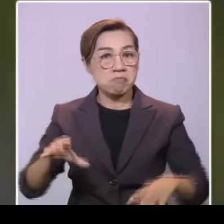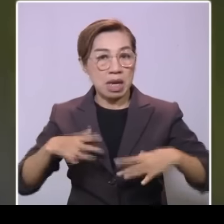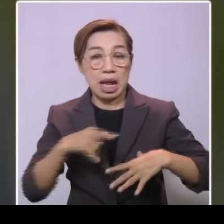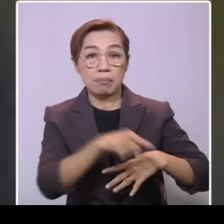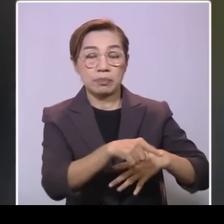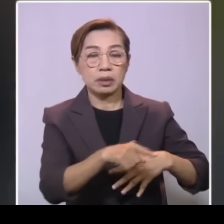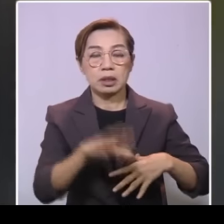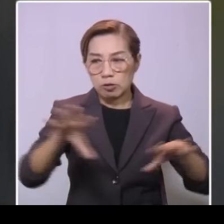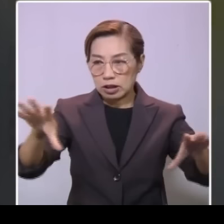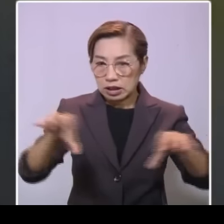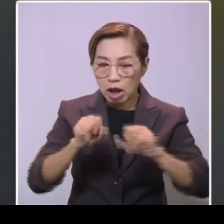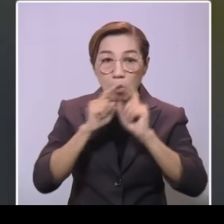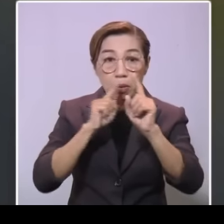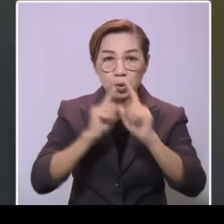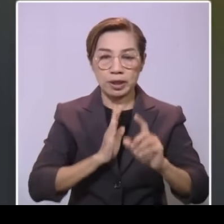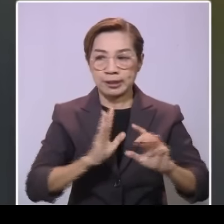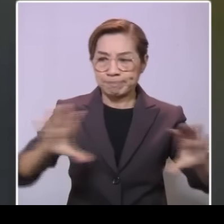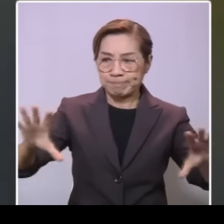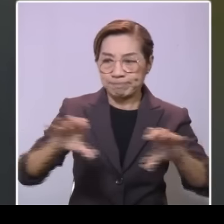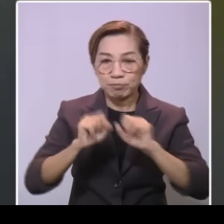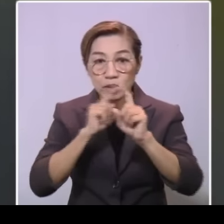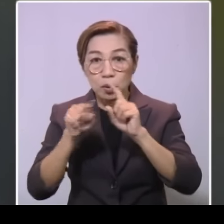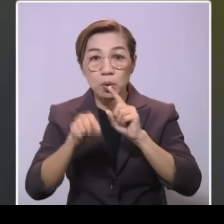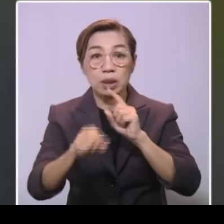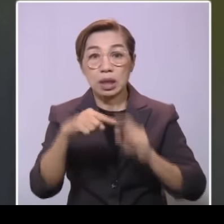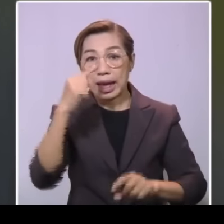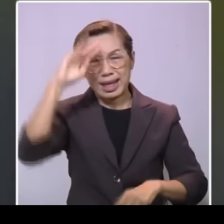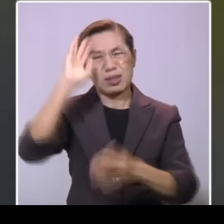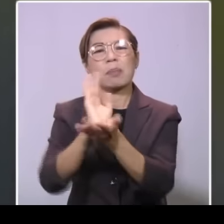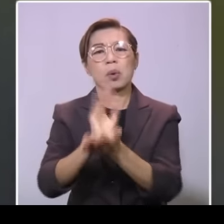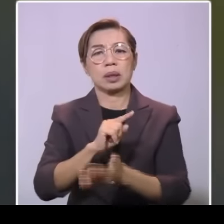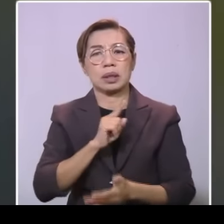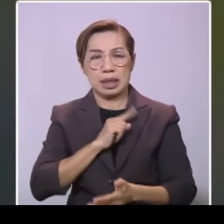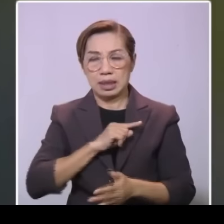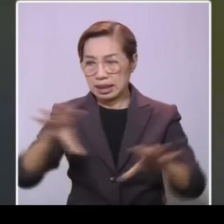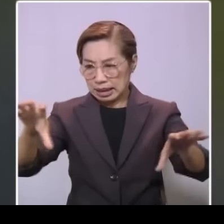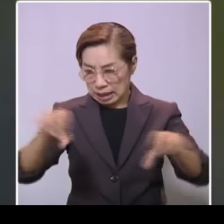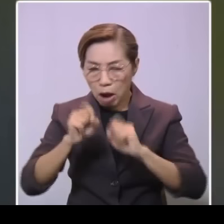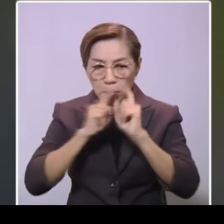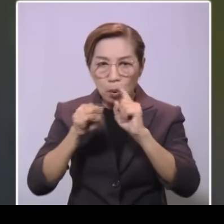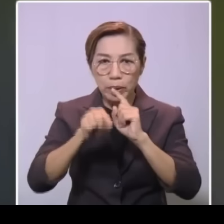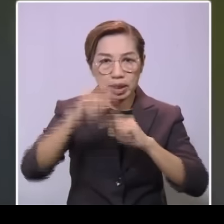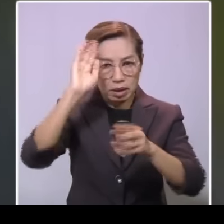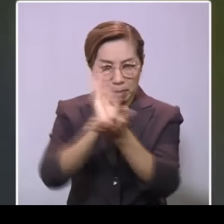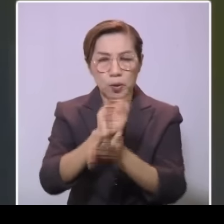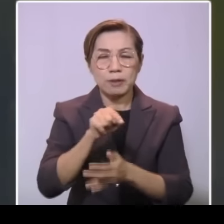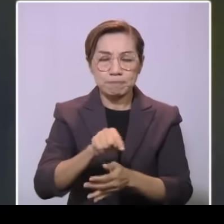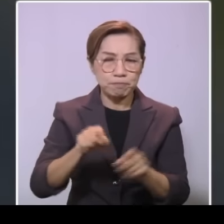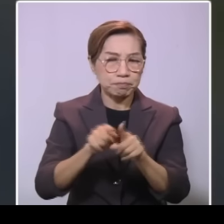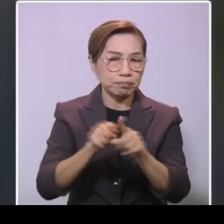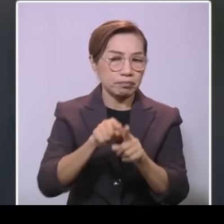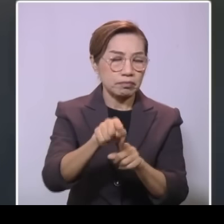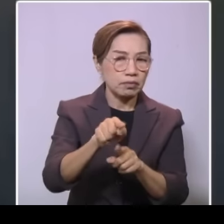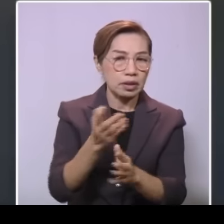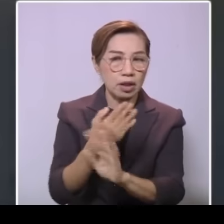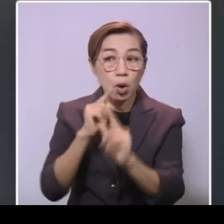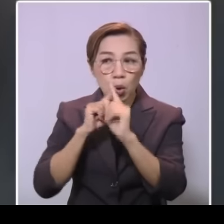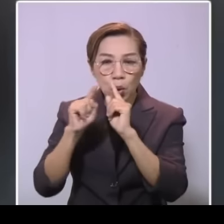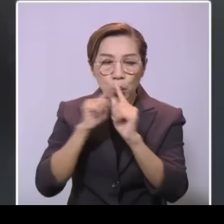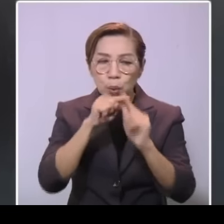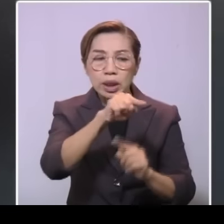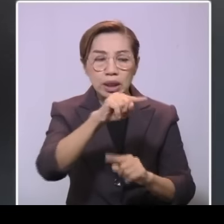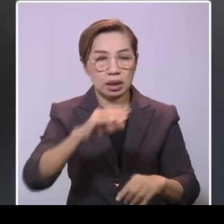มาเจรจาให้กับตัวของร้อยตีวิบูลกับนายเดวิดก็คือตำรวจไม่แน่ใจว่ายศไหนแต่เหมือนตำรวจเนี่ยน่าจะมีการพูดคุยให้กับ